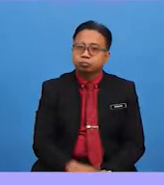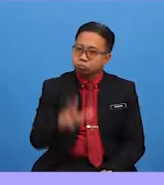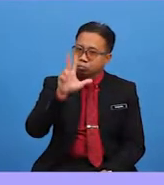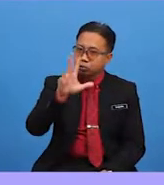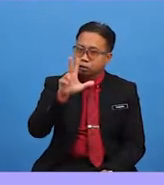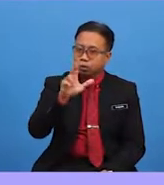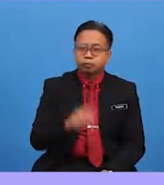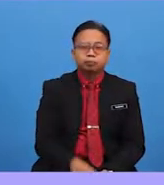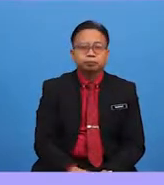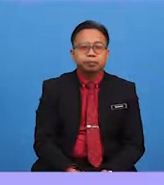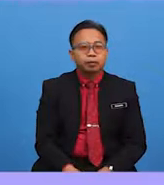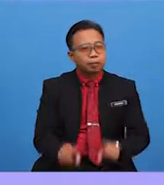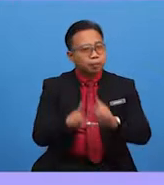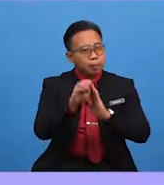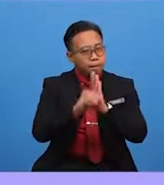ketiga,